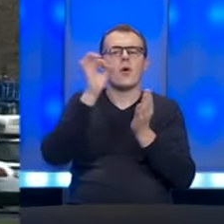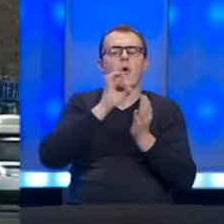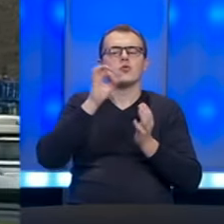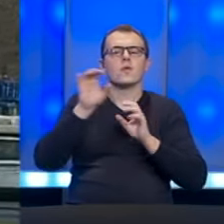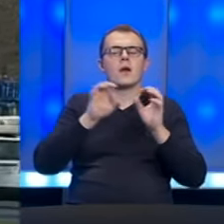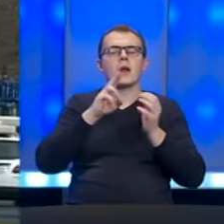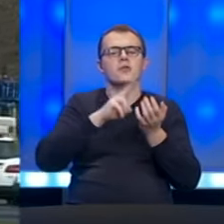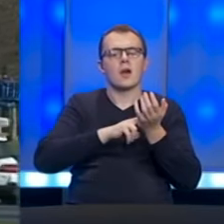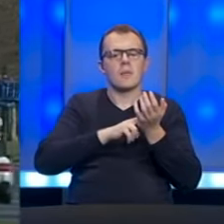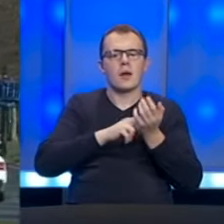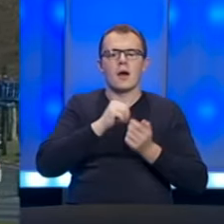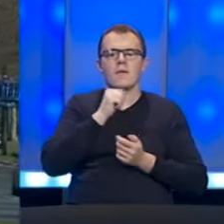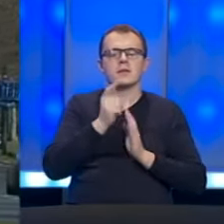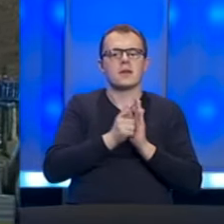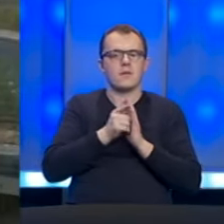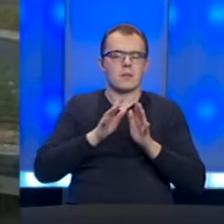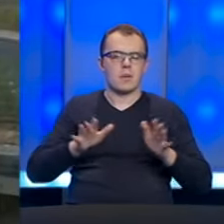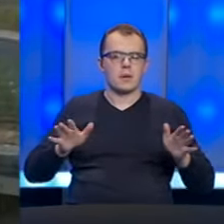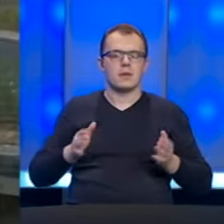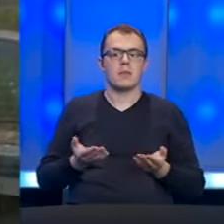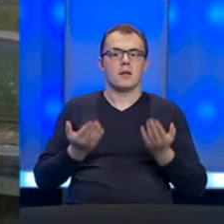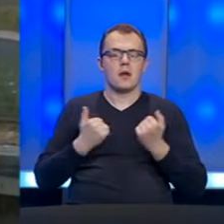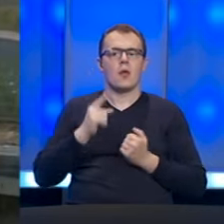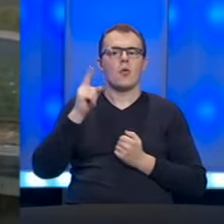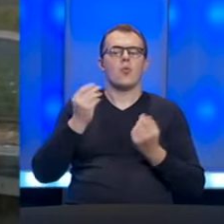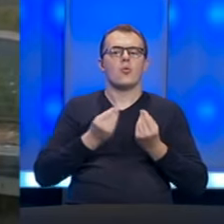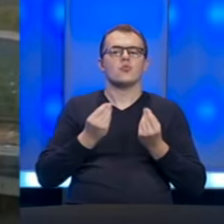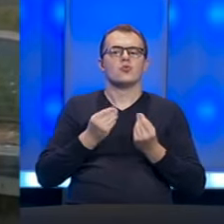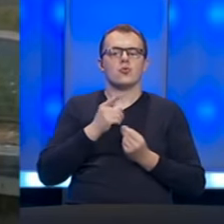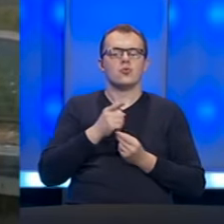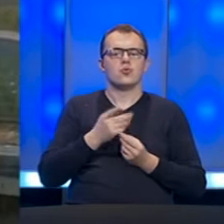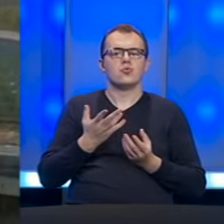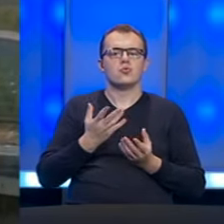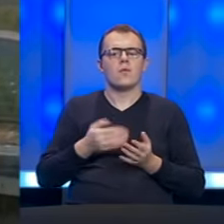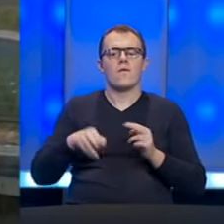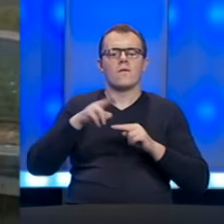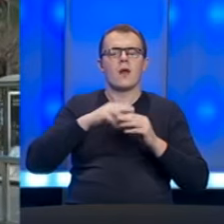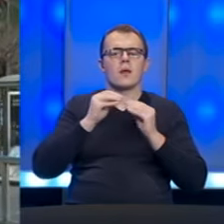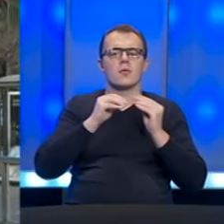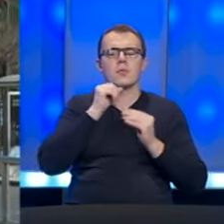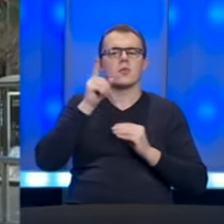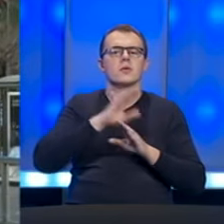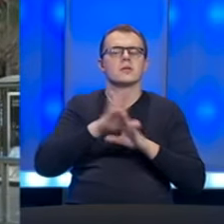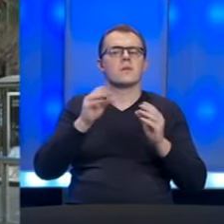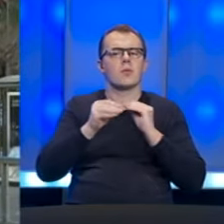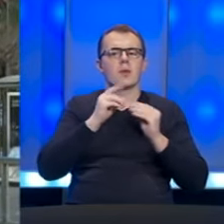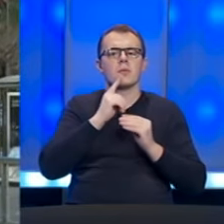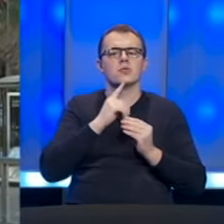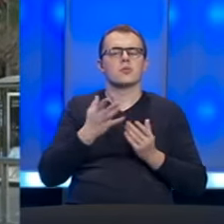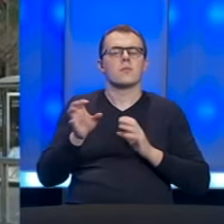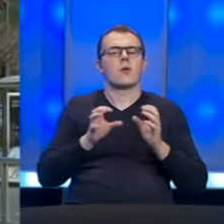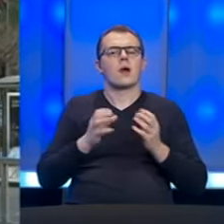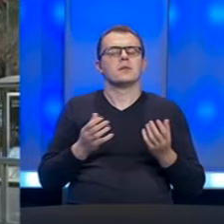radnička prava za vrijeme pandemije. Dakle, ono što tu su gorući problemi i oni svi problemi s kojima su se